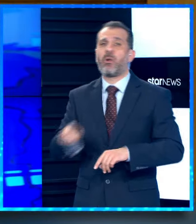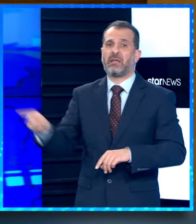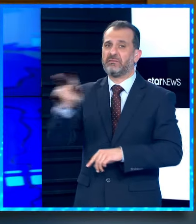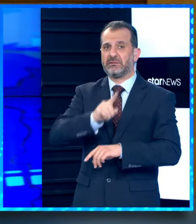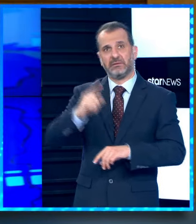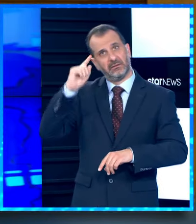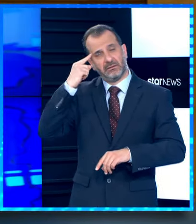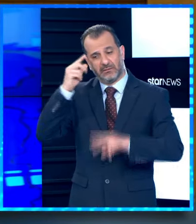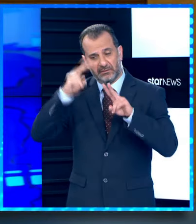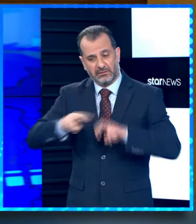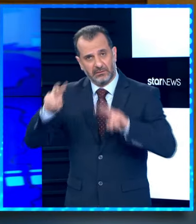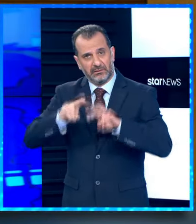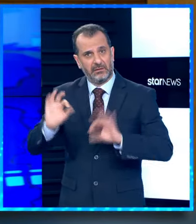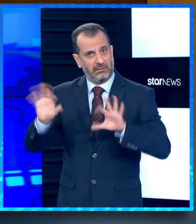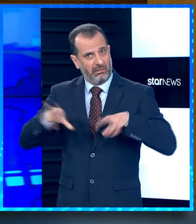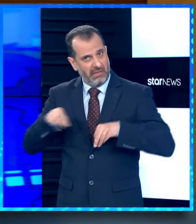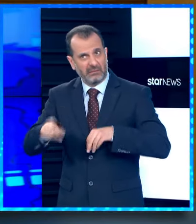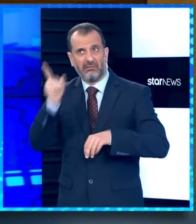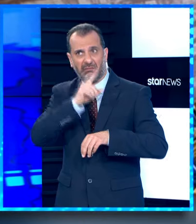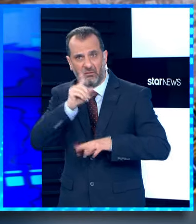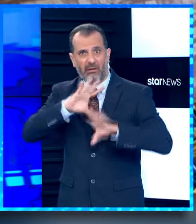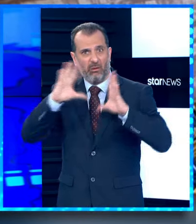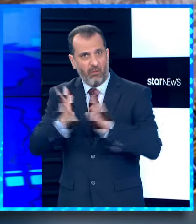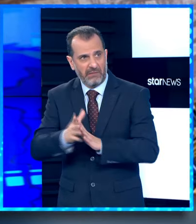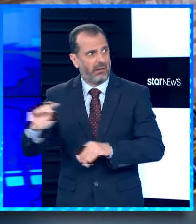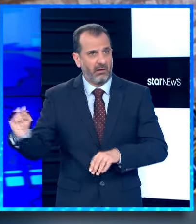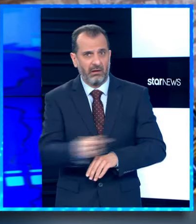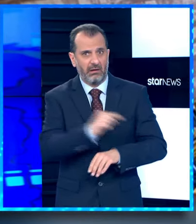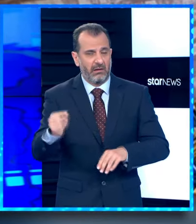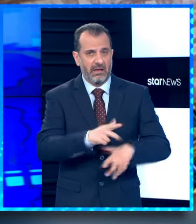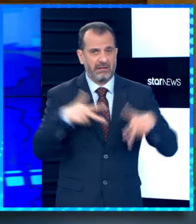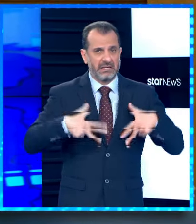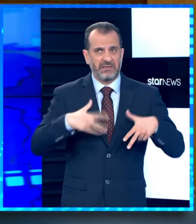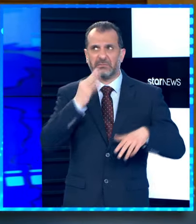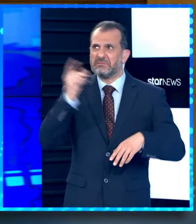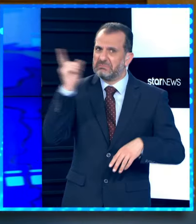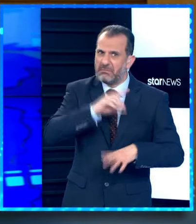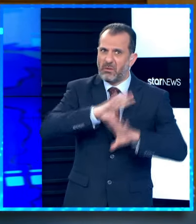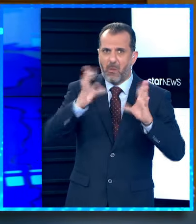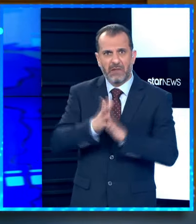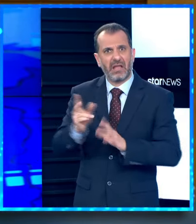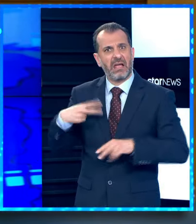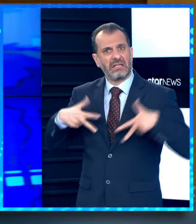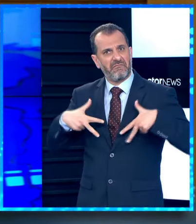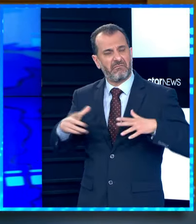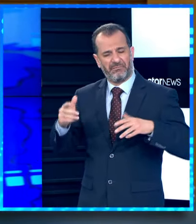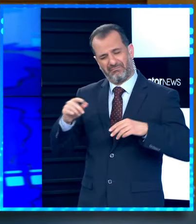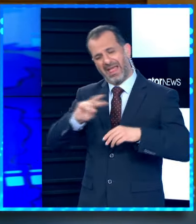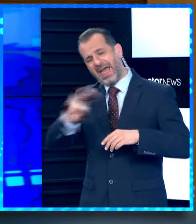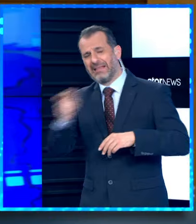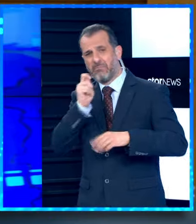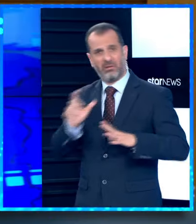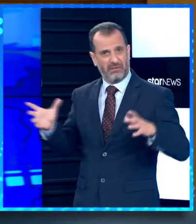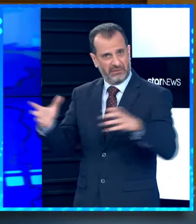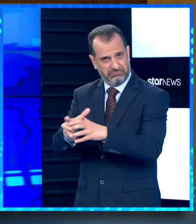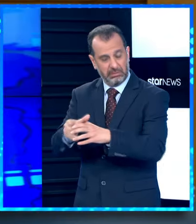και προσθέτει ότι είναι θλιβερό ότι η αντιπολίτευση καταφέρνει να συνασπιστεί, όπως λέει, μόνο πίσω από τερατολογίες. Ο ΣΥΡΙΖΑ τονίζει ότι η κυβέρνηση